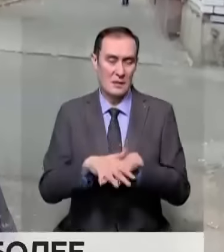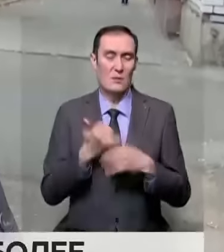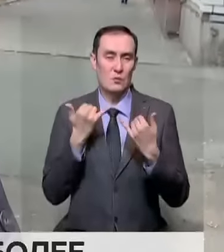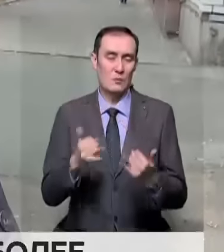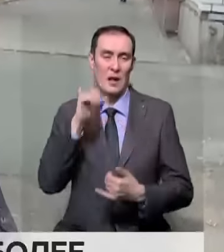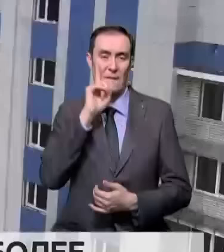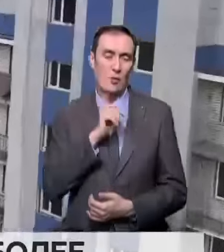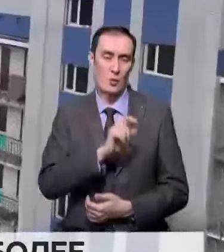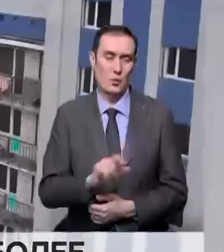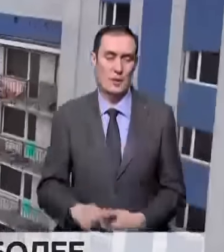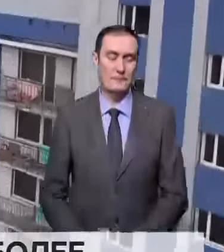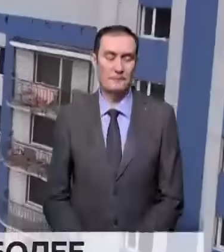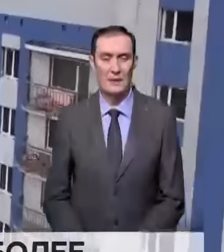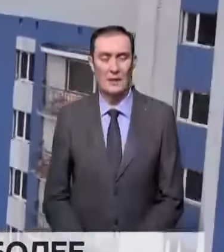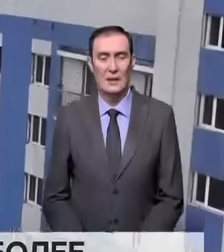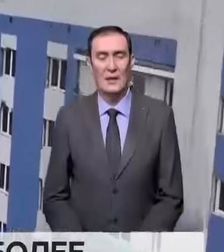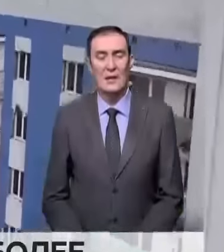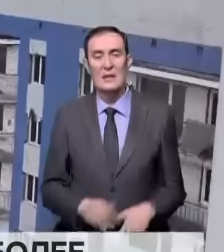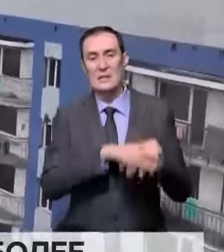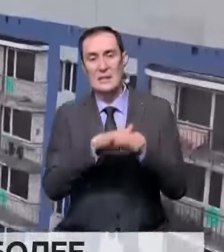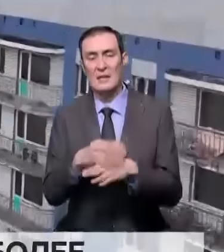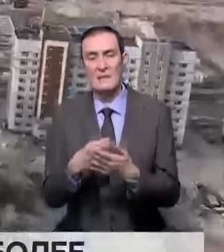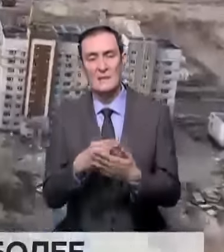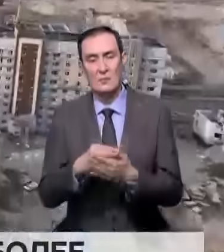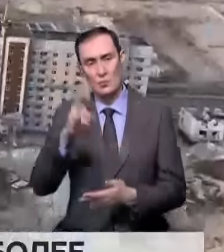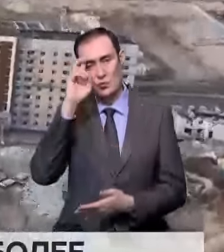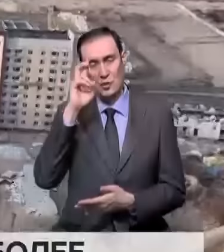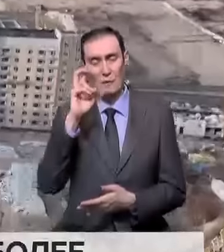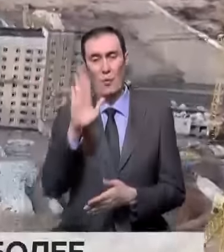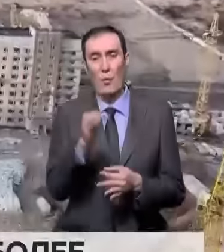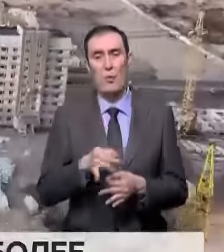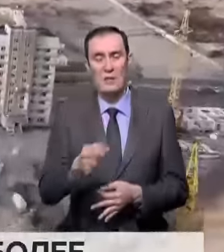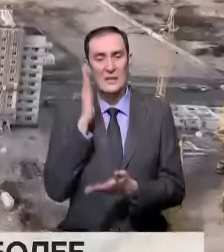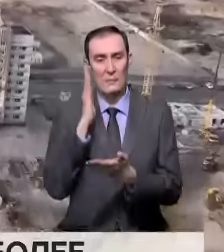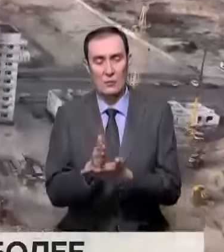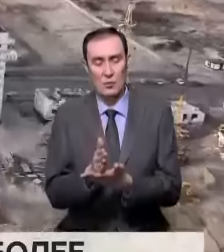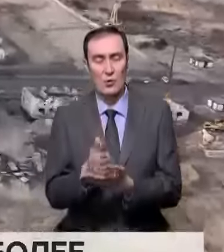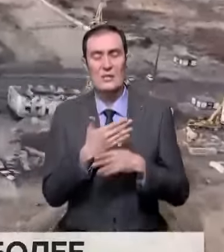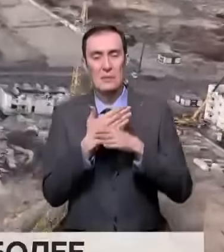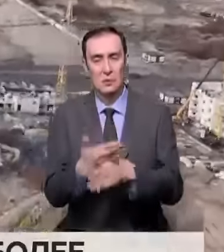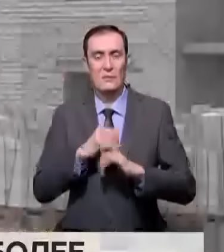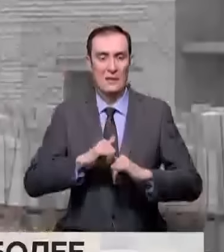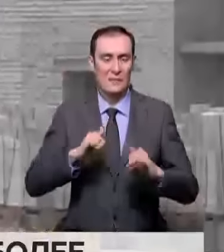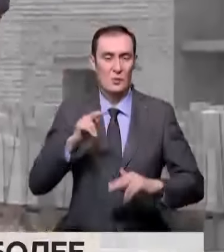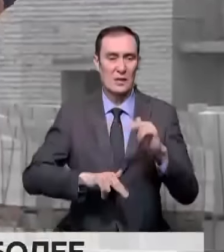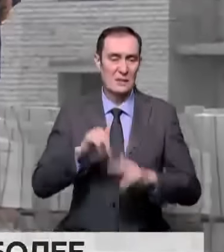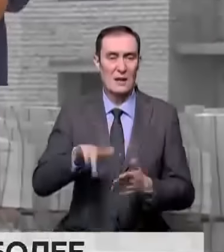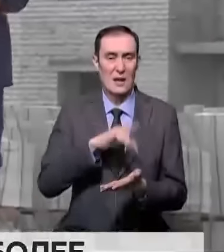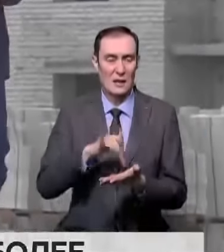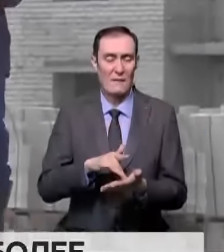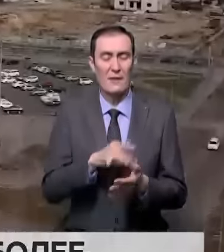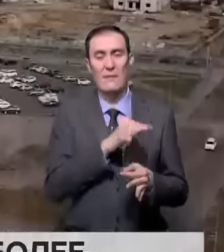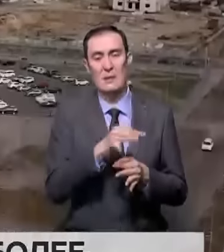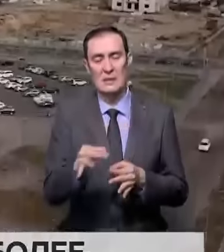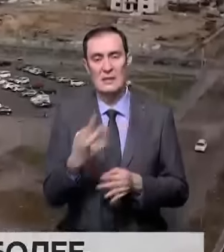для комфорта людей. Вливание средств из республиканского бюджета в область напрямую способствовало развитию строительства в городах и